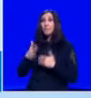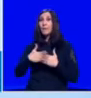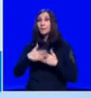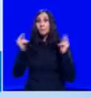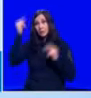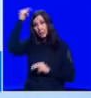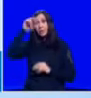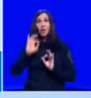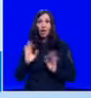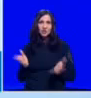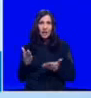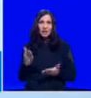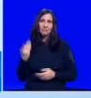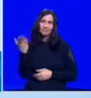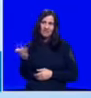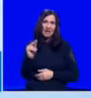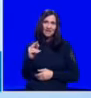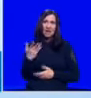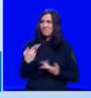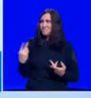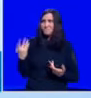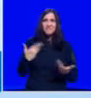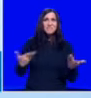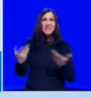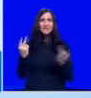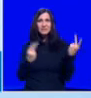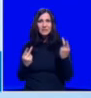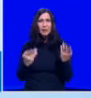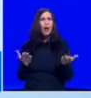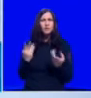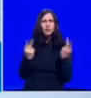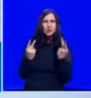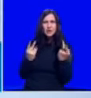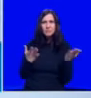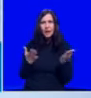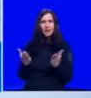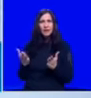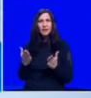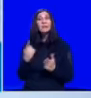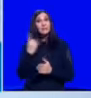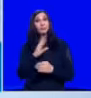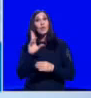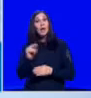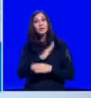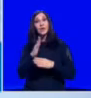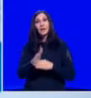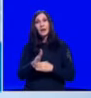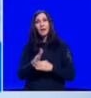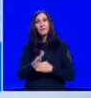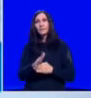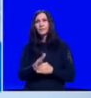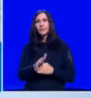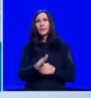ще стане така, те казаха, ние сме се разбрали. Какво са се разбрали? Еми, видяхме какво са се разбрали. Какво са се разбрали. Обаче, само да кажа, финалното, днес